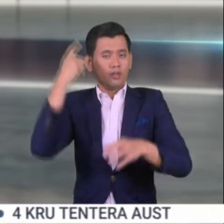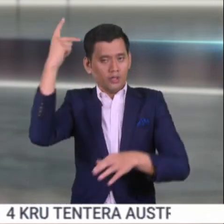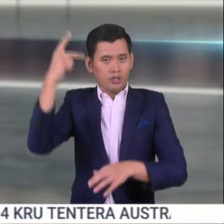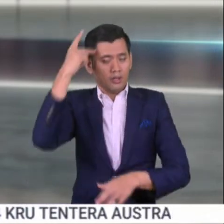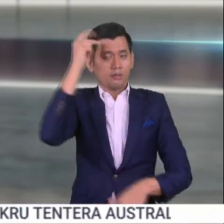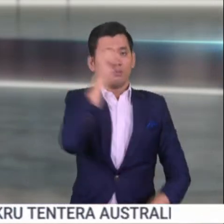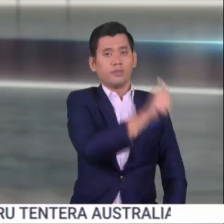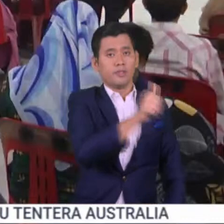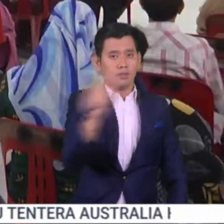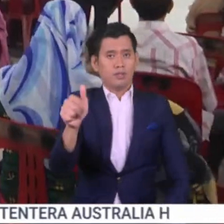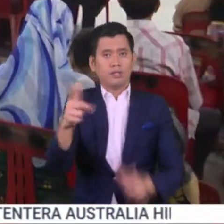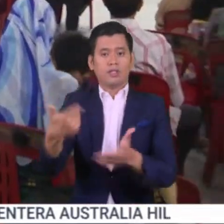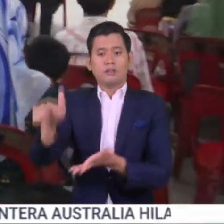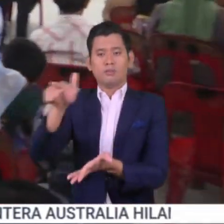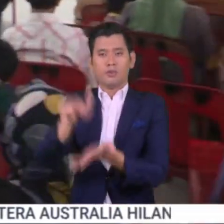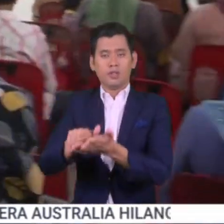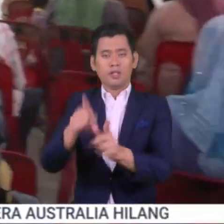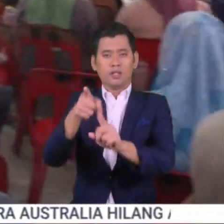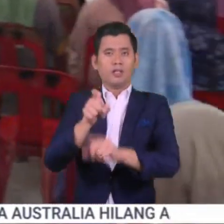Asmawati Harun.